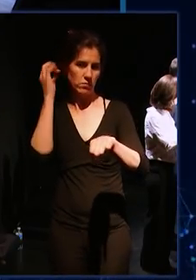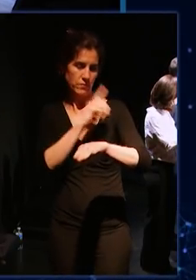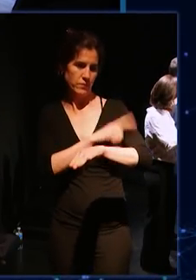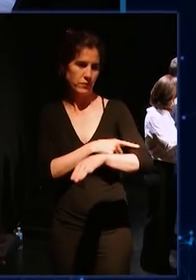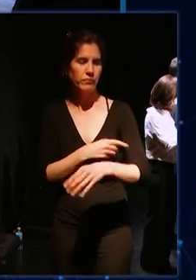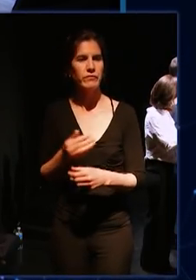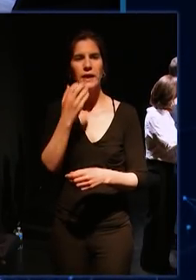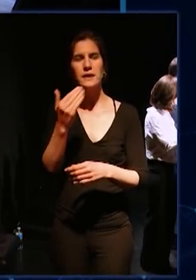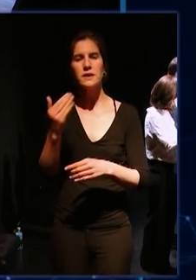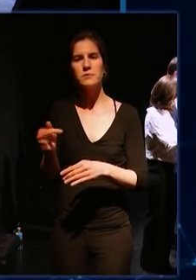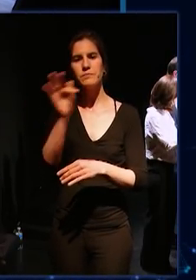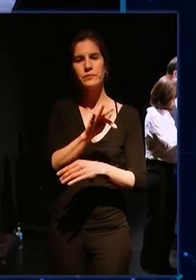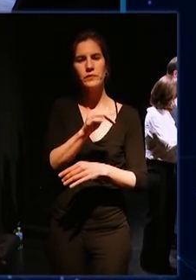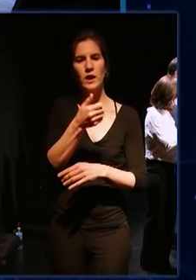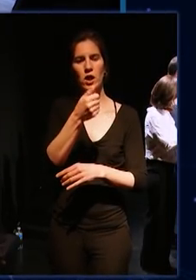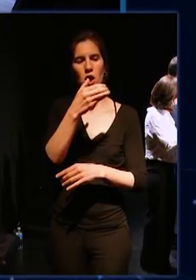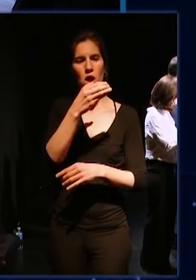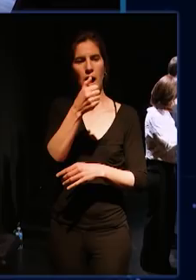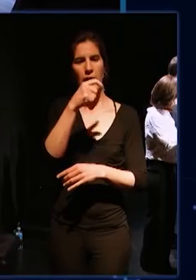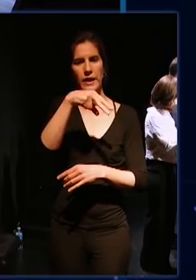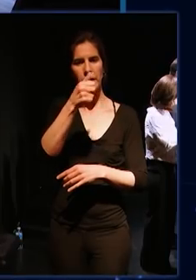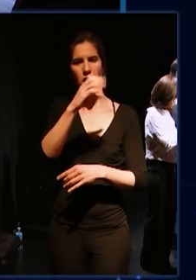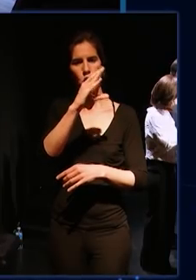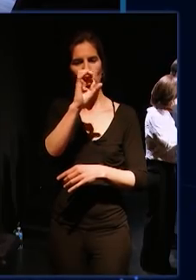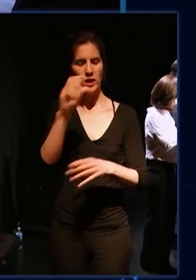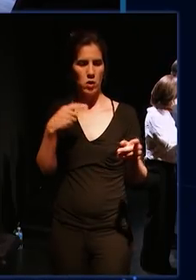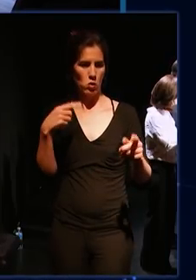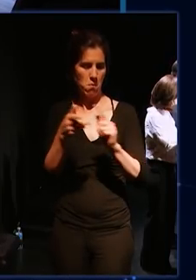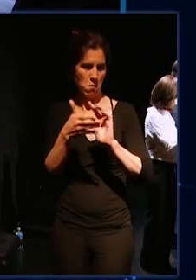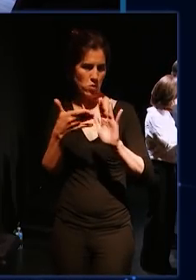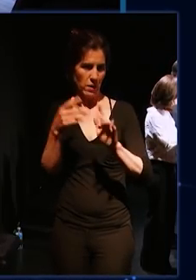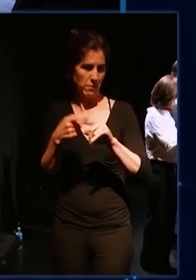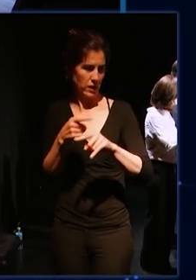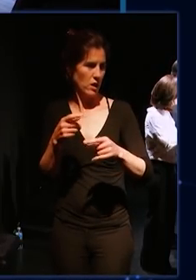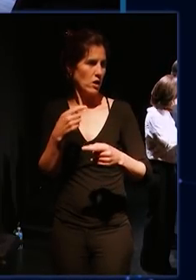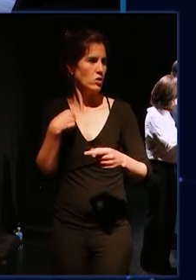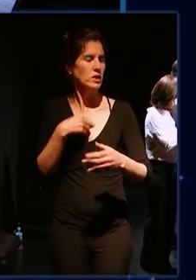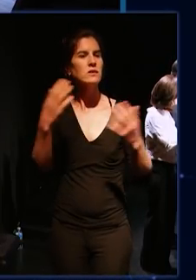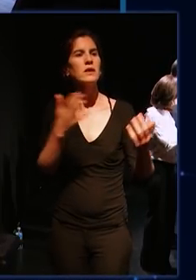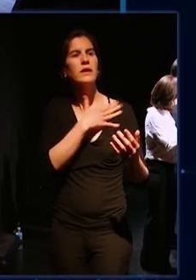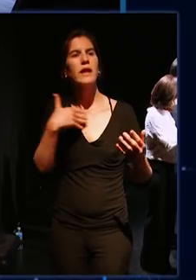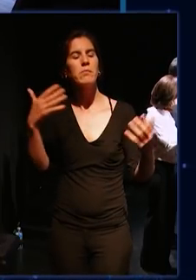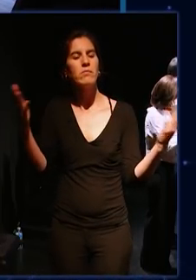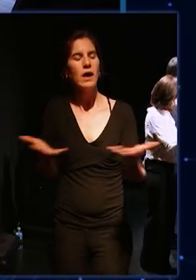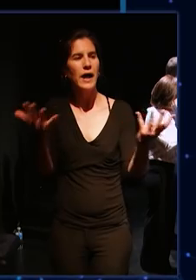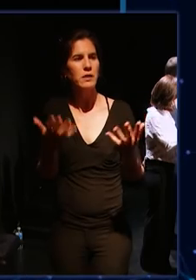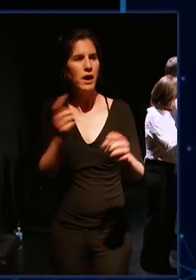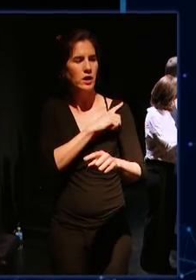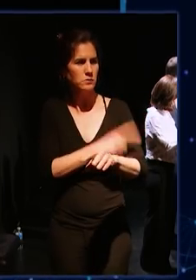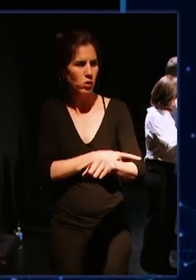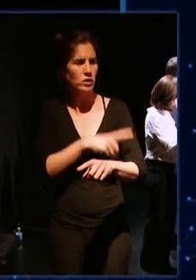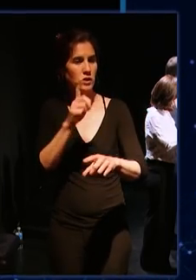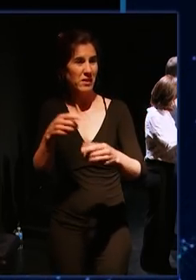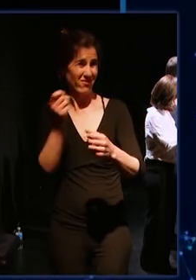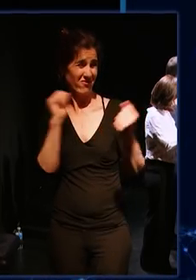Costa. Intentaré anar ràpid perquè avui dic moltes coses. Promourem l'esport i l'activitat física com a instruments per vetllar i fomentar el